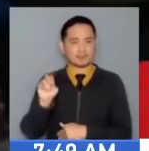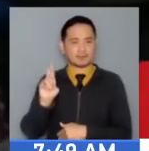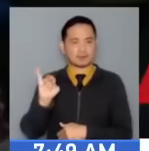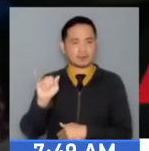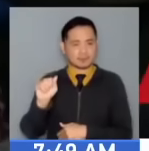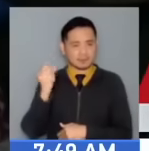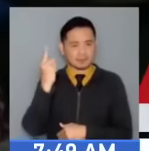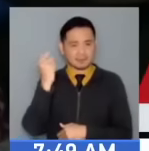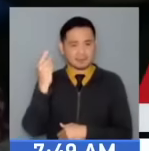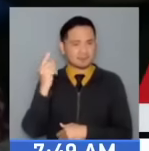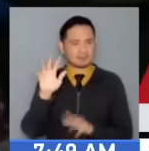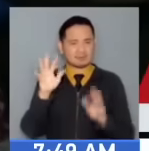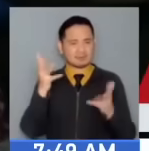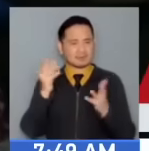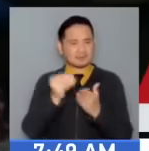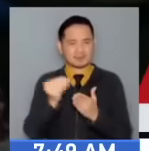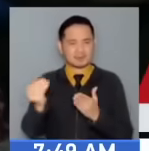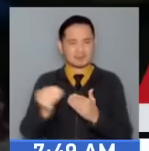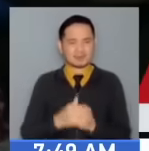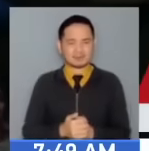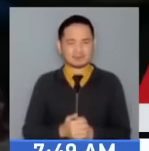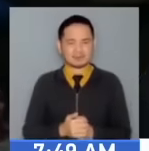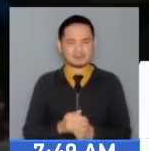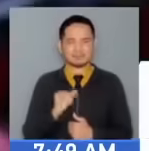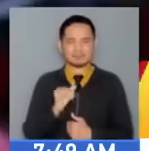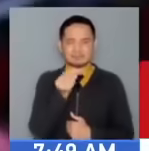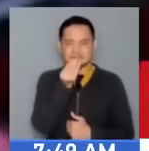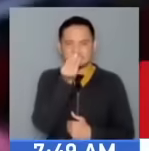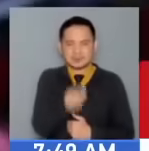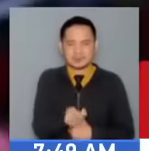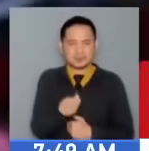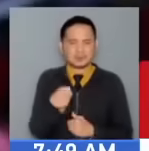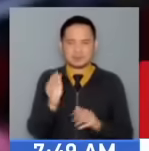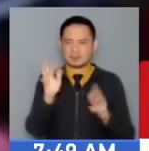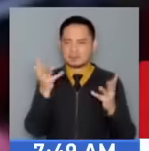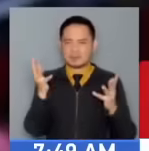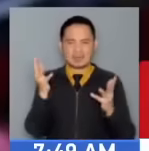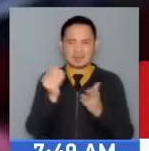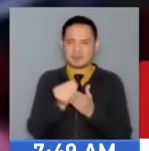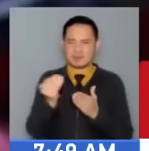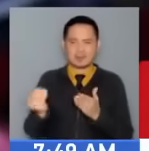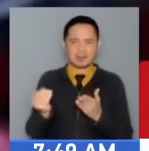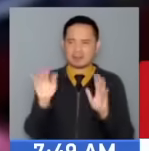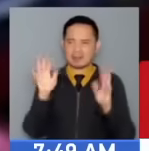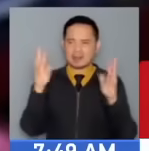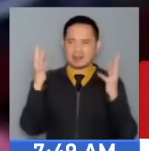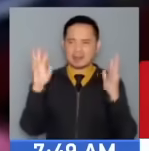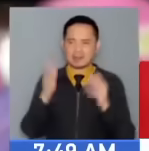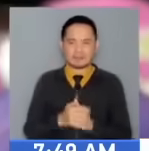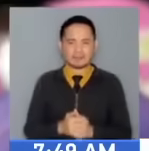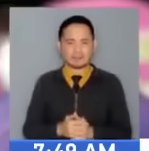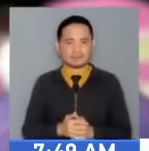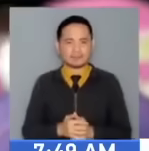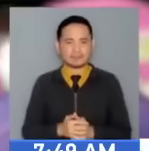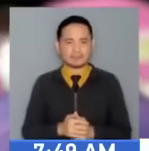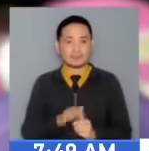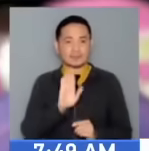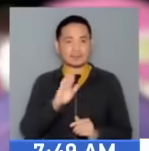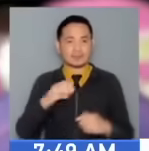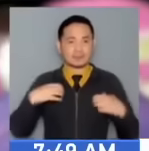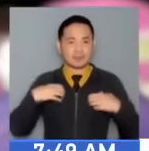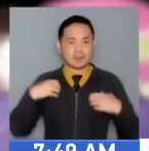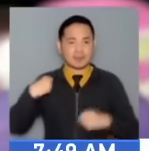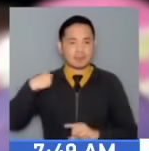Matumal pa, sir. Matumal pa. Halos wala pa bumibili. Yan ay kahit pa medyo mura na ang tinda niyang bag. Ang bag pang